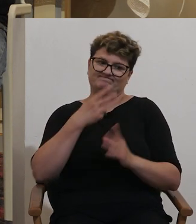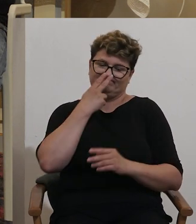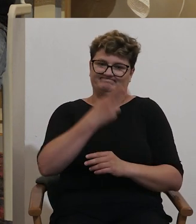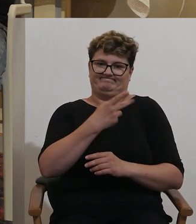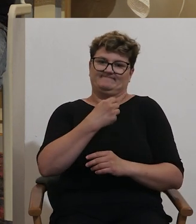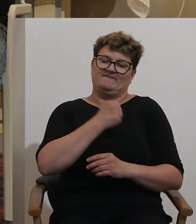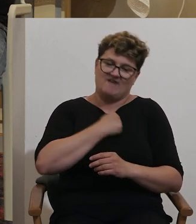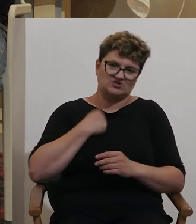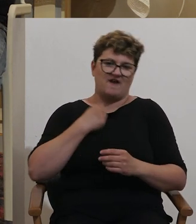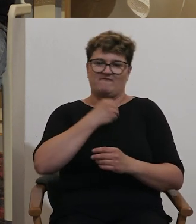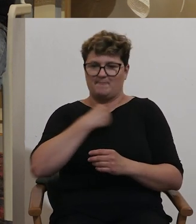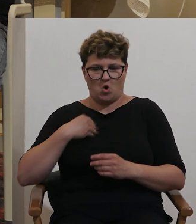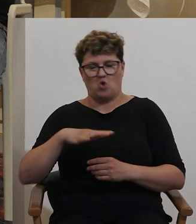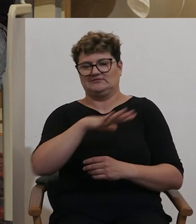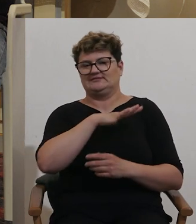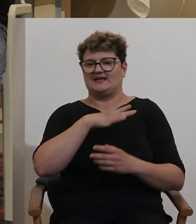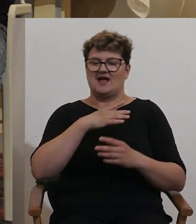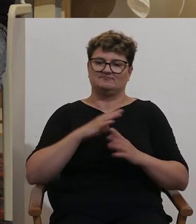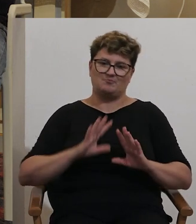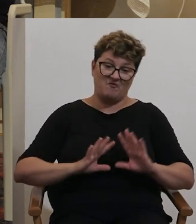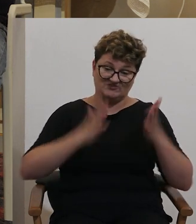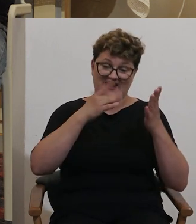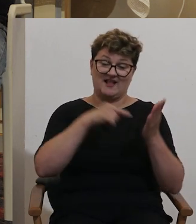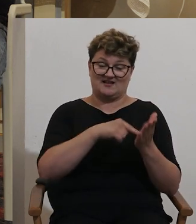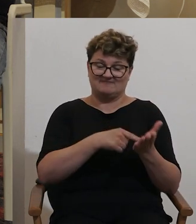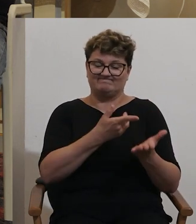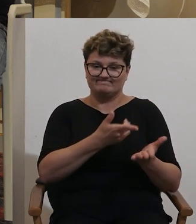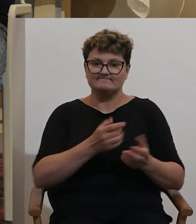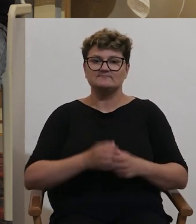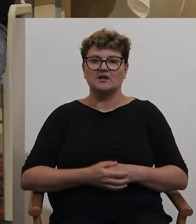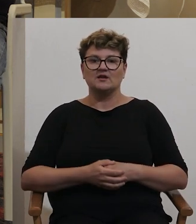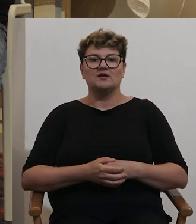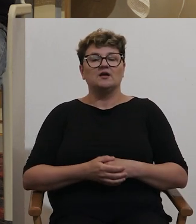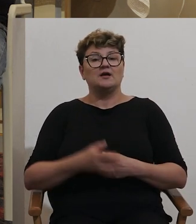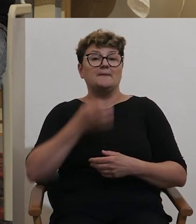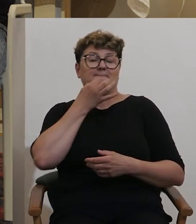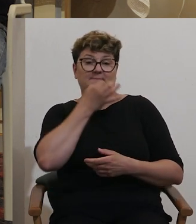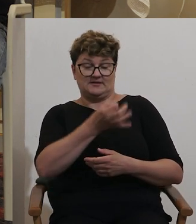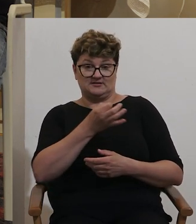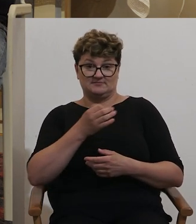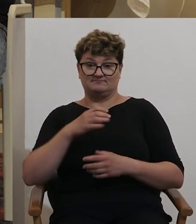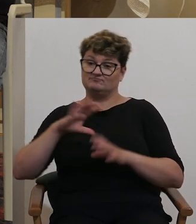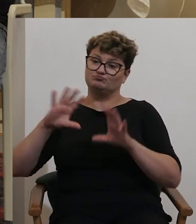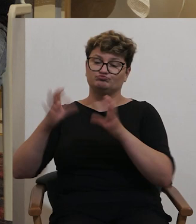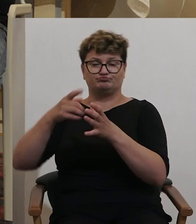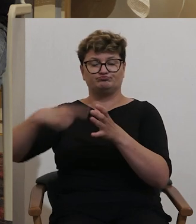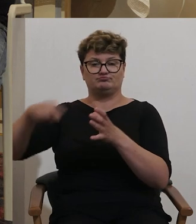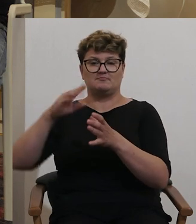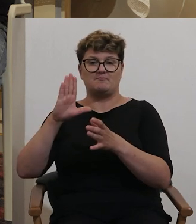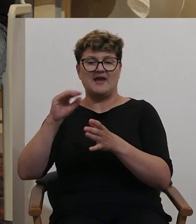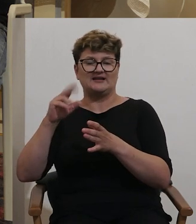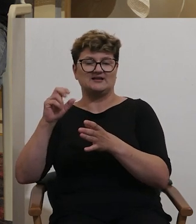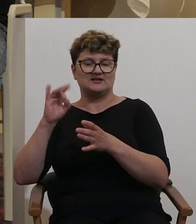Polski, Warszawy walczącej w powstaniu oczywiście. Czy berlingowcy mieli